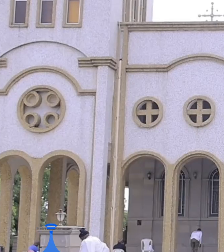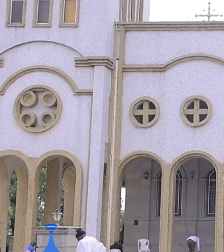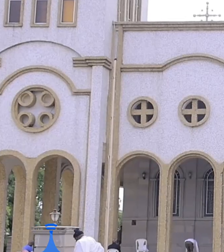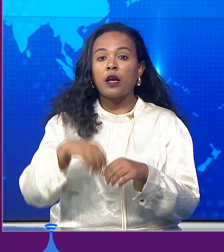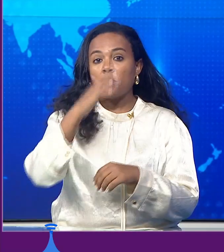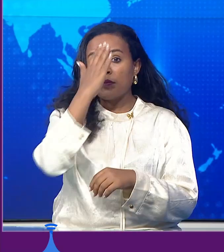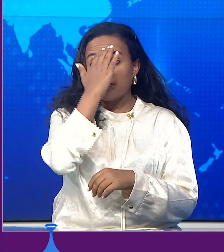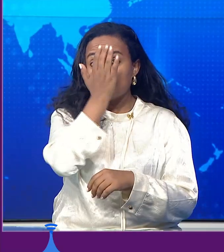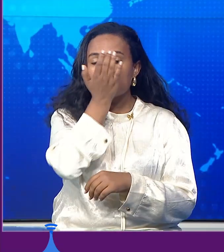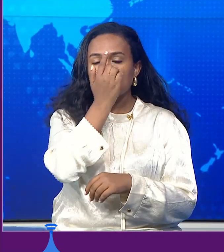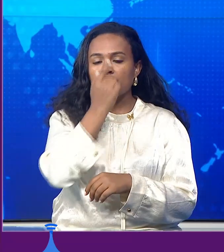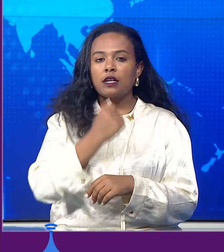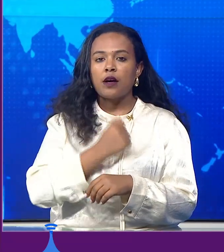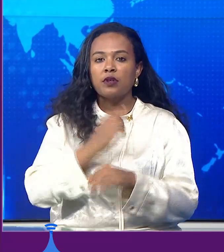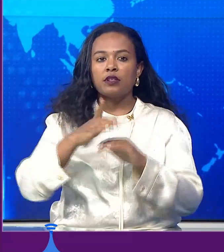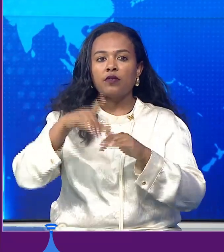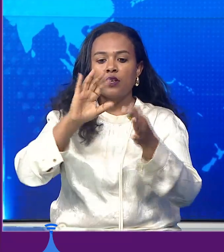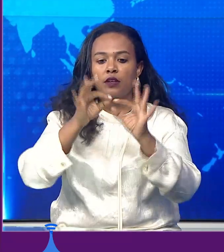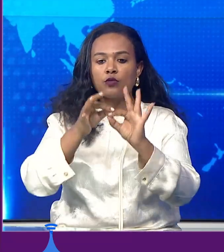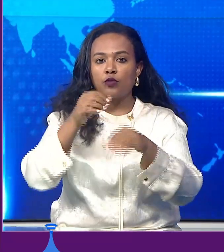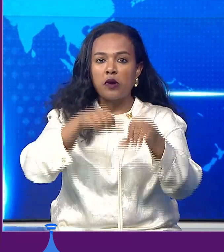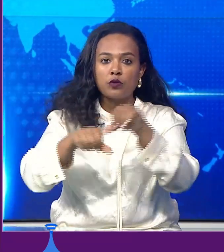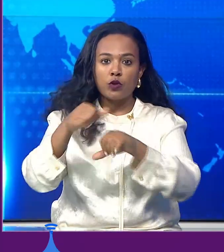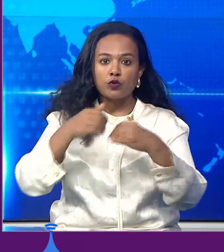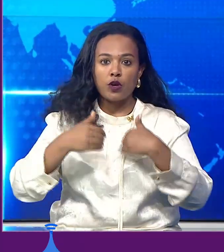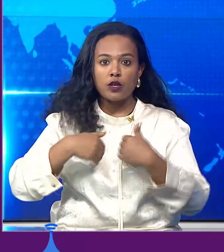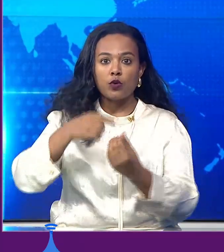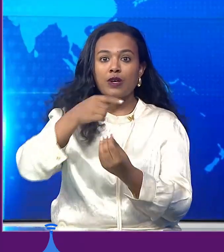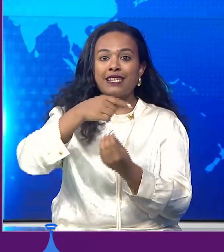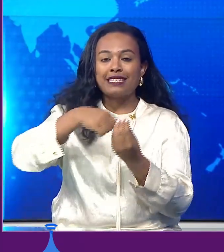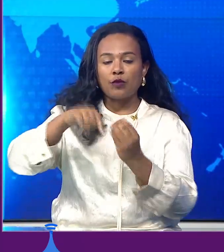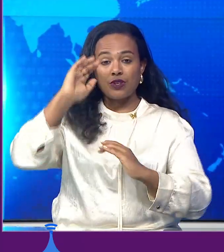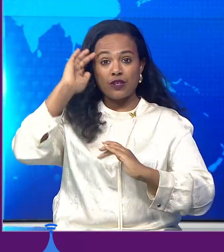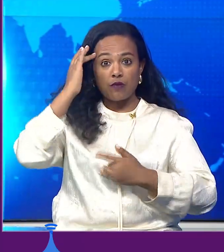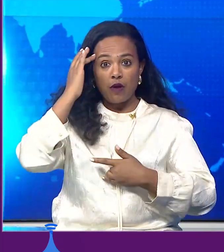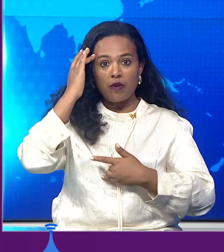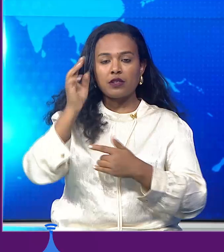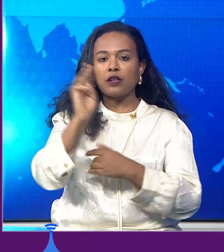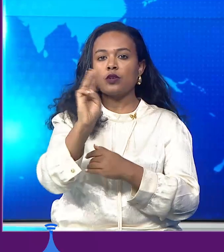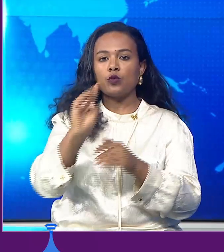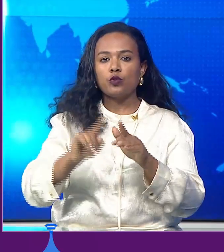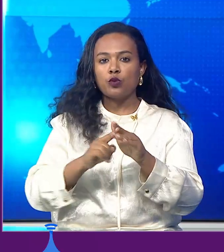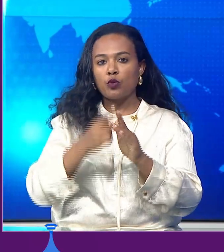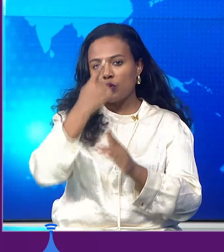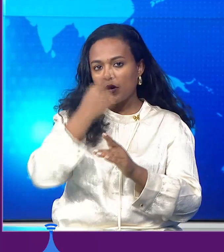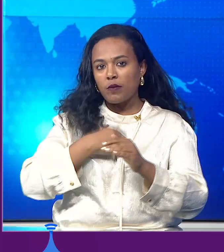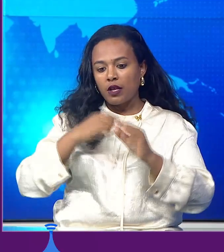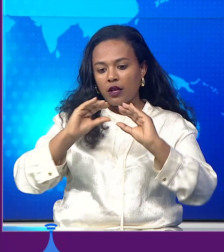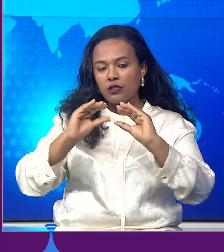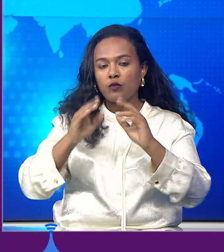በክርስትና እምነት ተከታዮች ዘንድ ከፍተኛ ትርጉምና አስተዋጽኦ ያለው ሰሙነ ሕማማት ከሰኞ ጀምሮ በተለያዩ የእምነቱ አስተምህሮ እየተከበረ